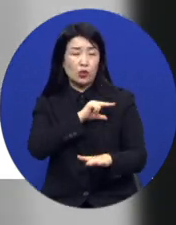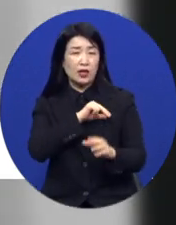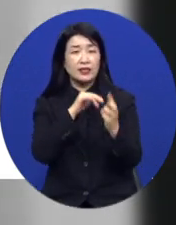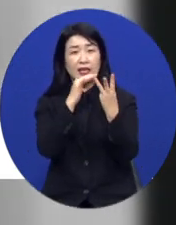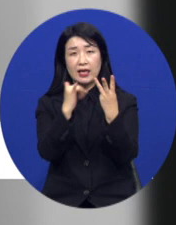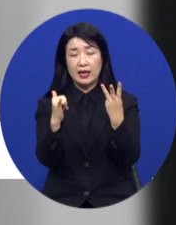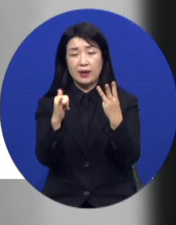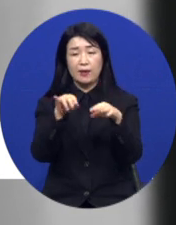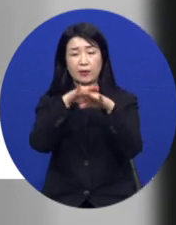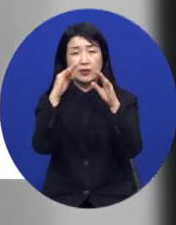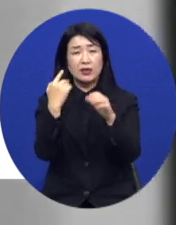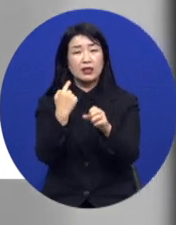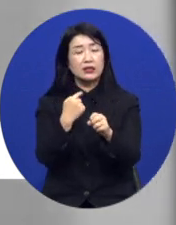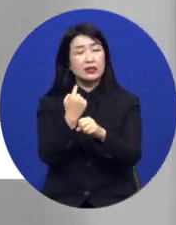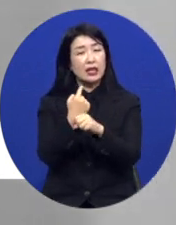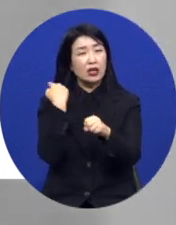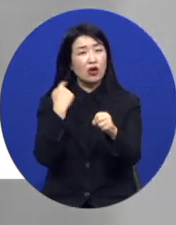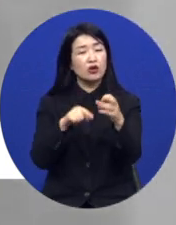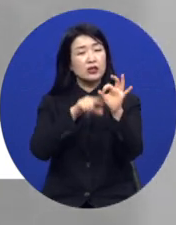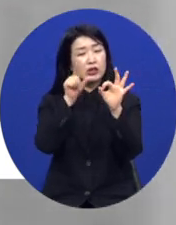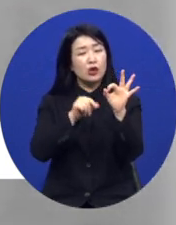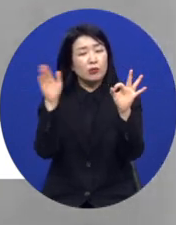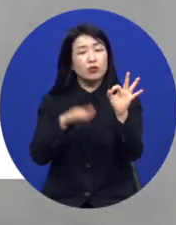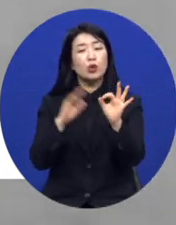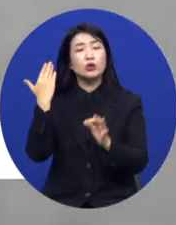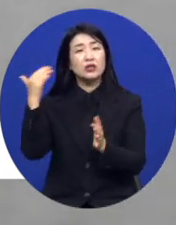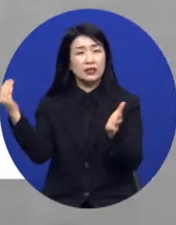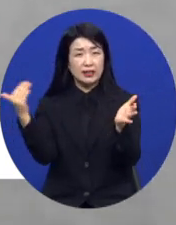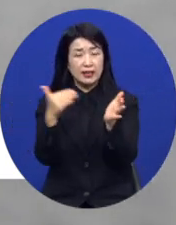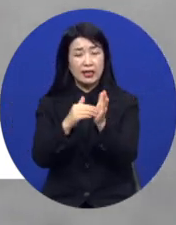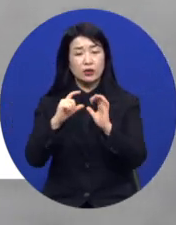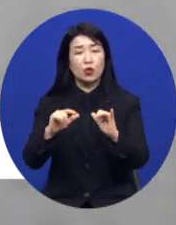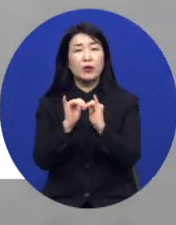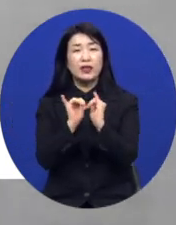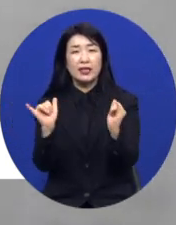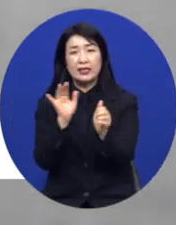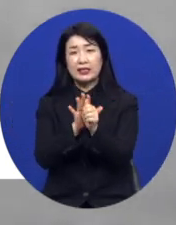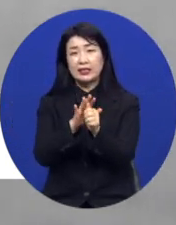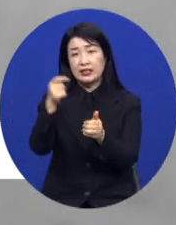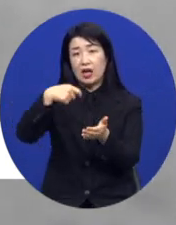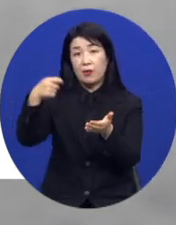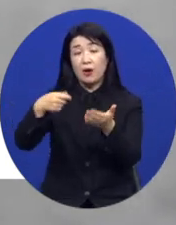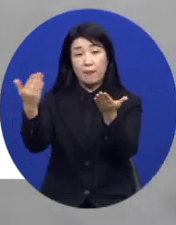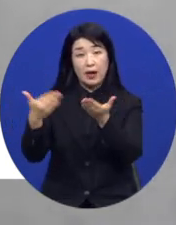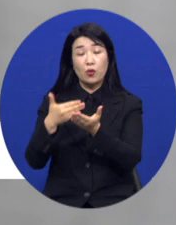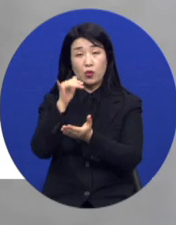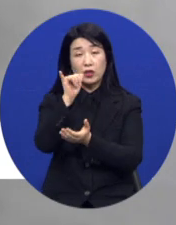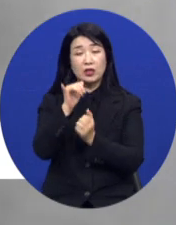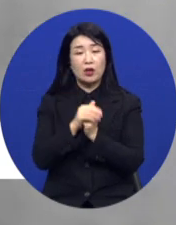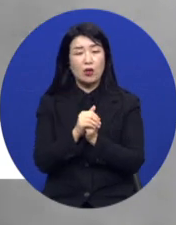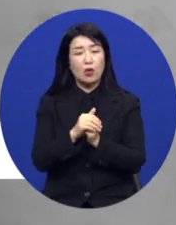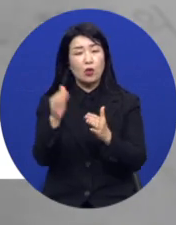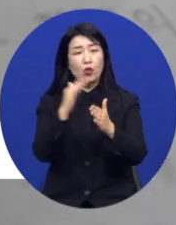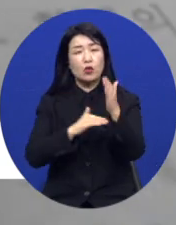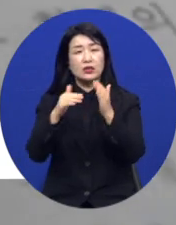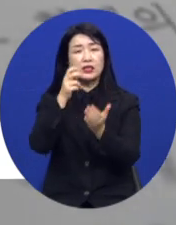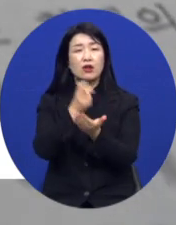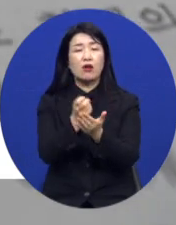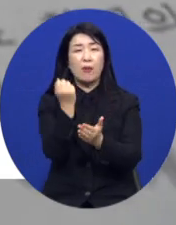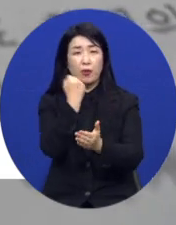3명이 지난해 10월부터 최근까지 도민들에게 지지 서명을 받았다며 이들을 공직선거법 위반